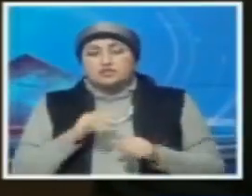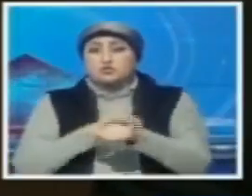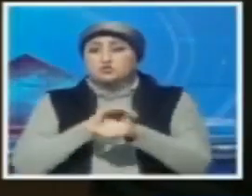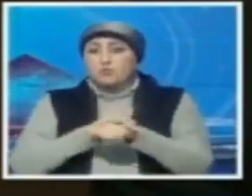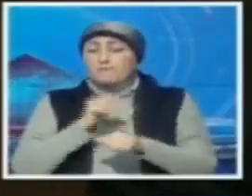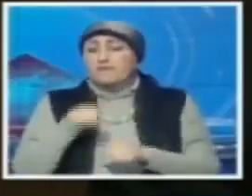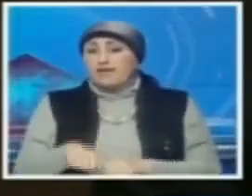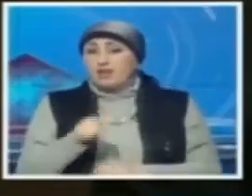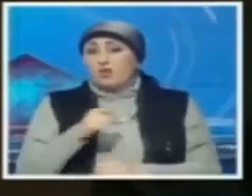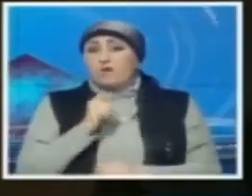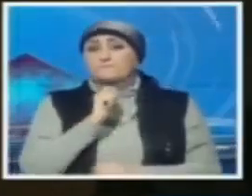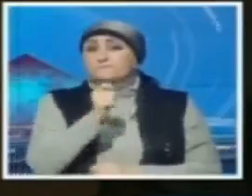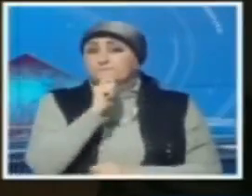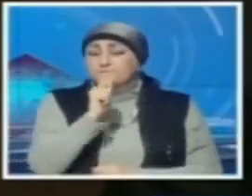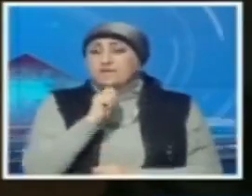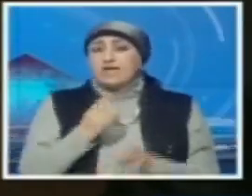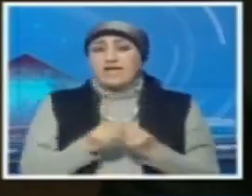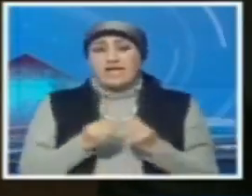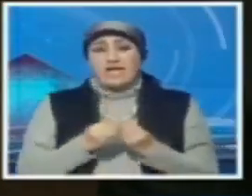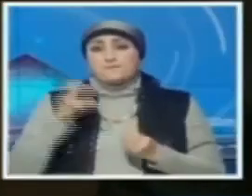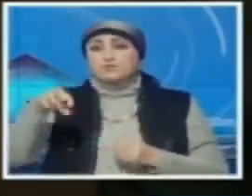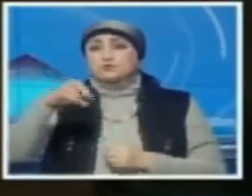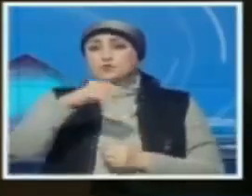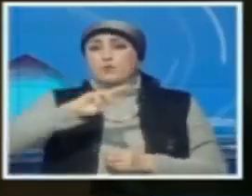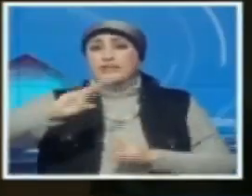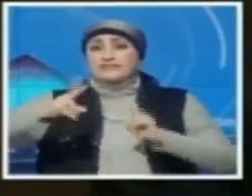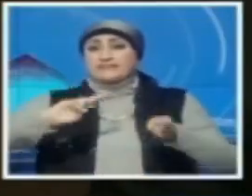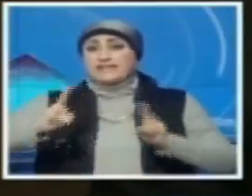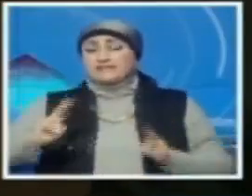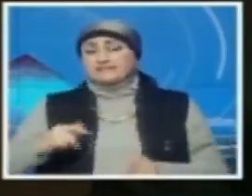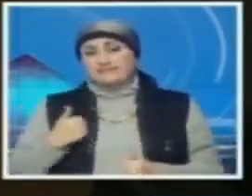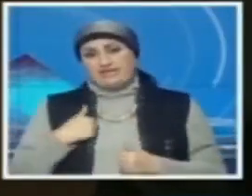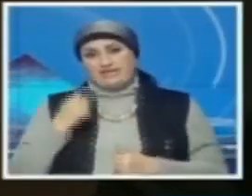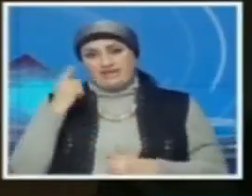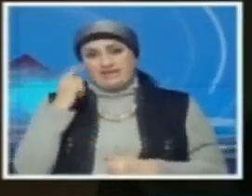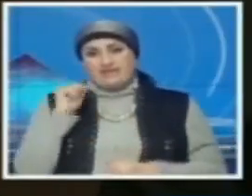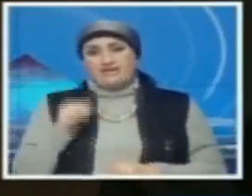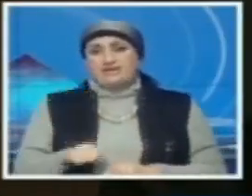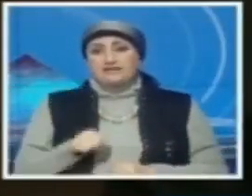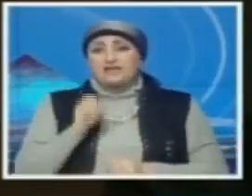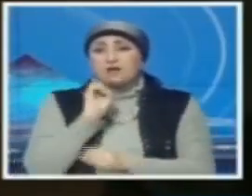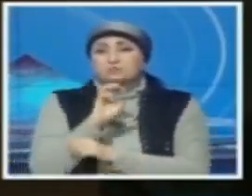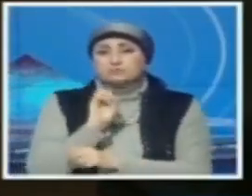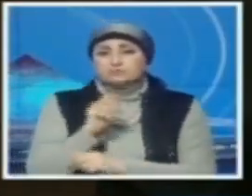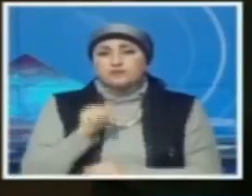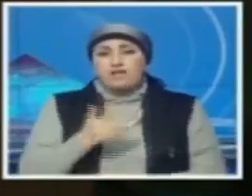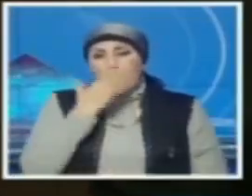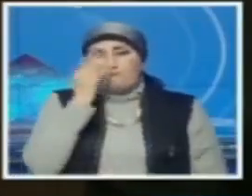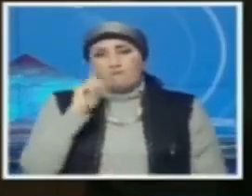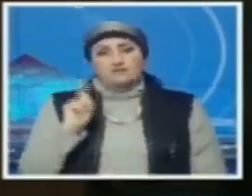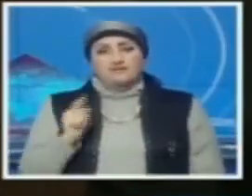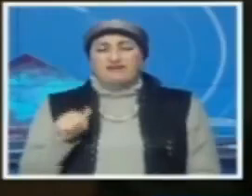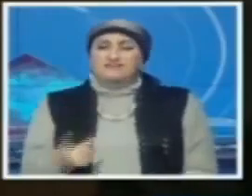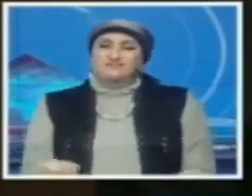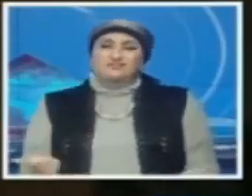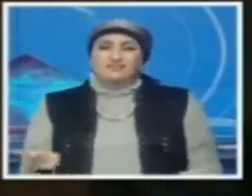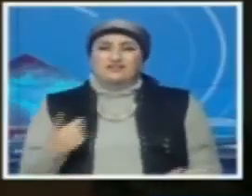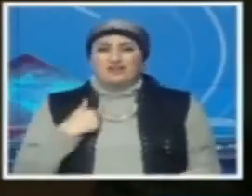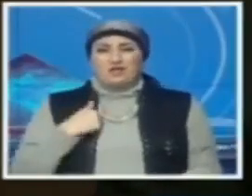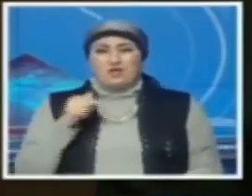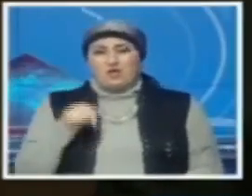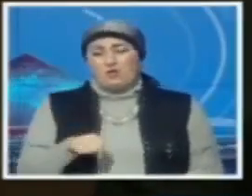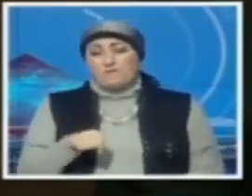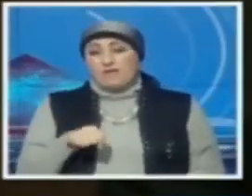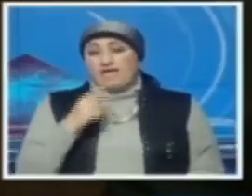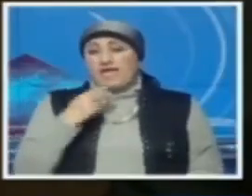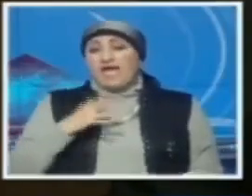إعلاميين مصريين، بيتعرف على زملائه من دول أخرى. إحنا بنشمل 4 قارات، يعني ما اعتقدش الفرص متاحه ان هم يلتقوا بشكل